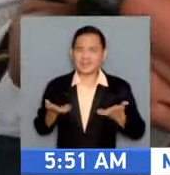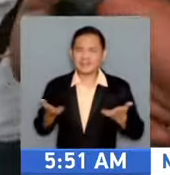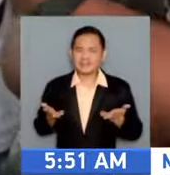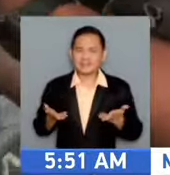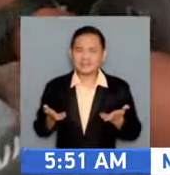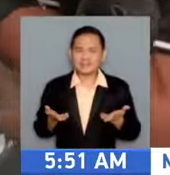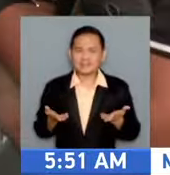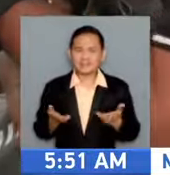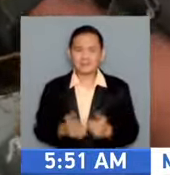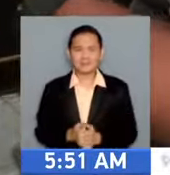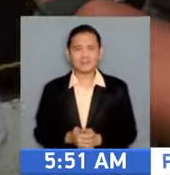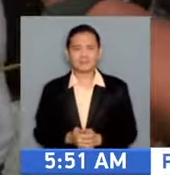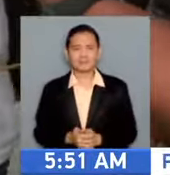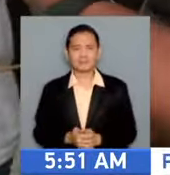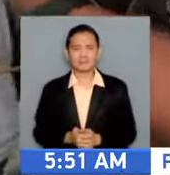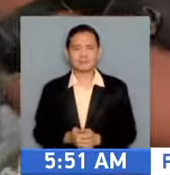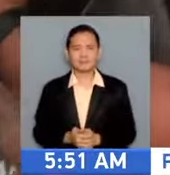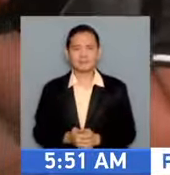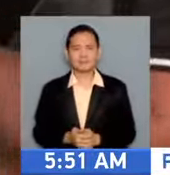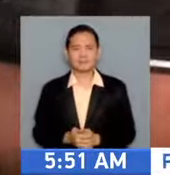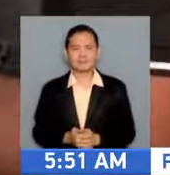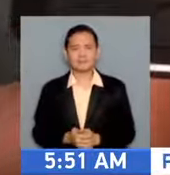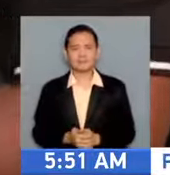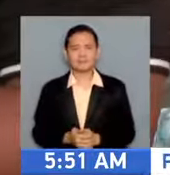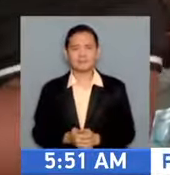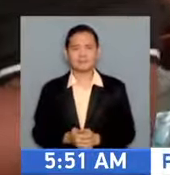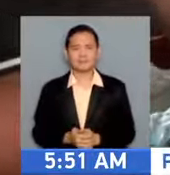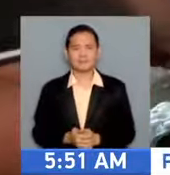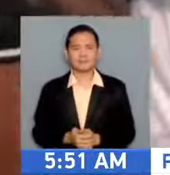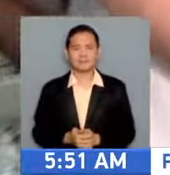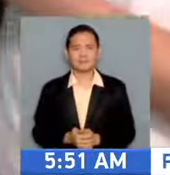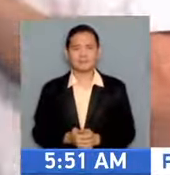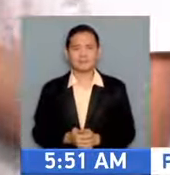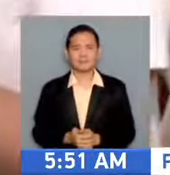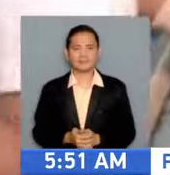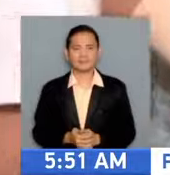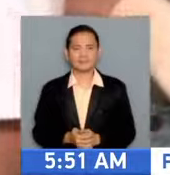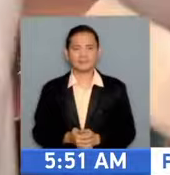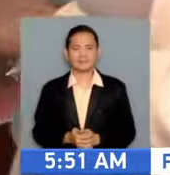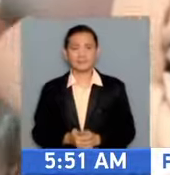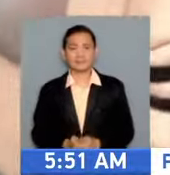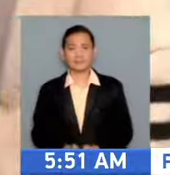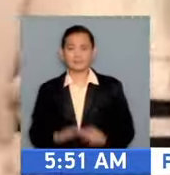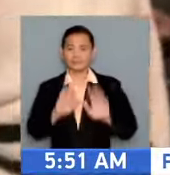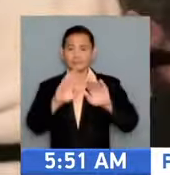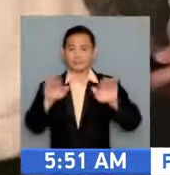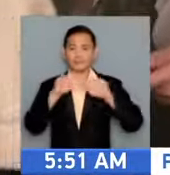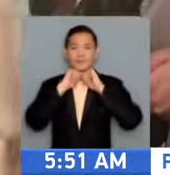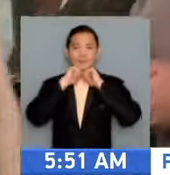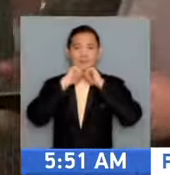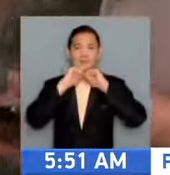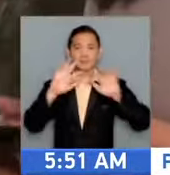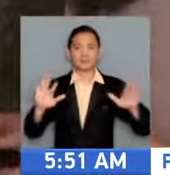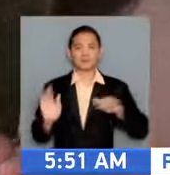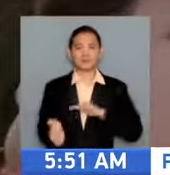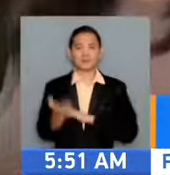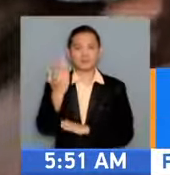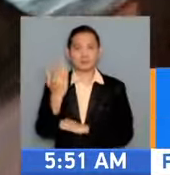ba to? Hindi ko rin. A blessed morning sa inyo dyan. Ewan ko kung nasan ako ngayon